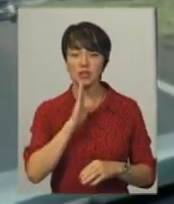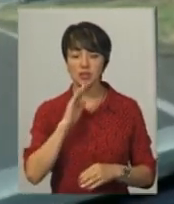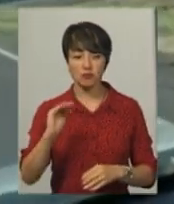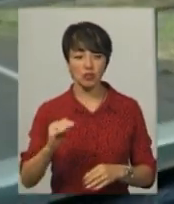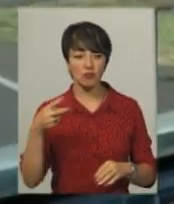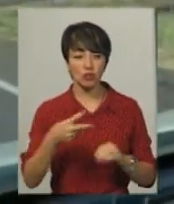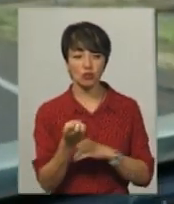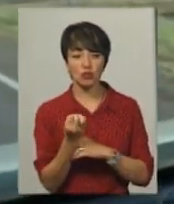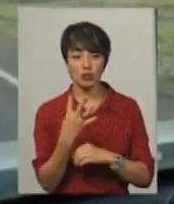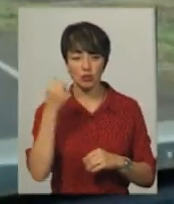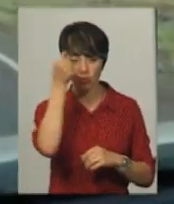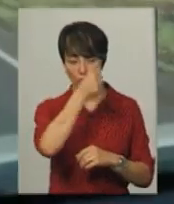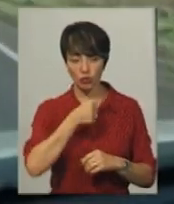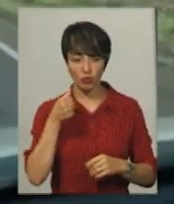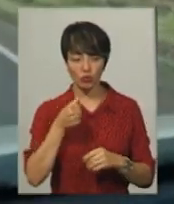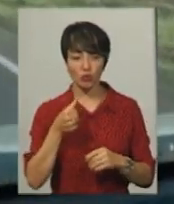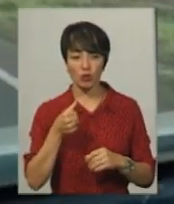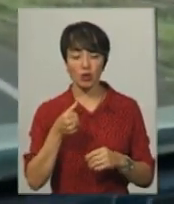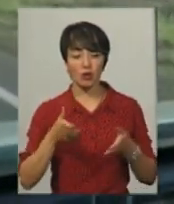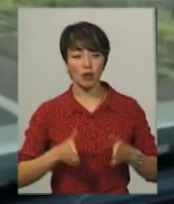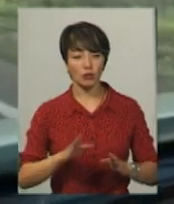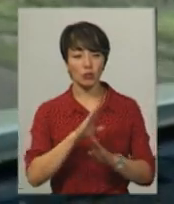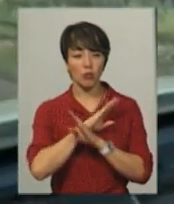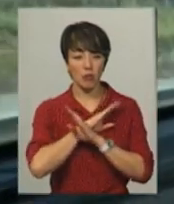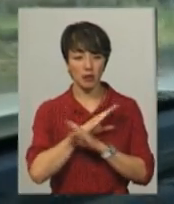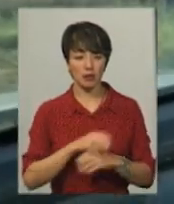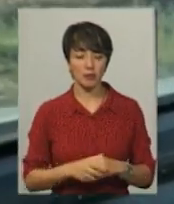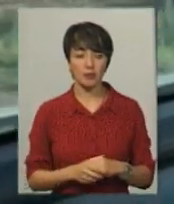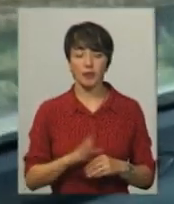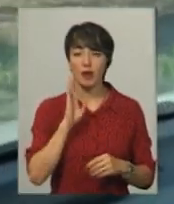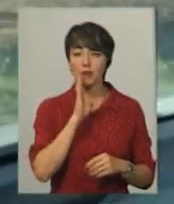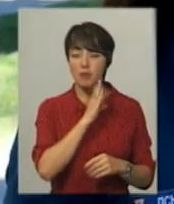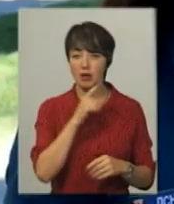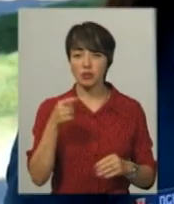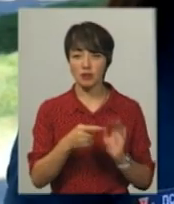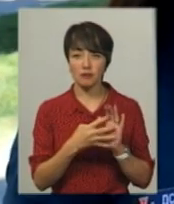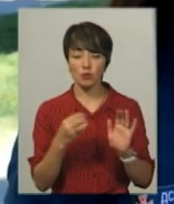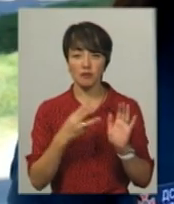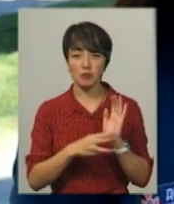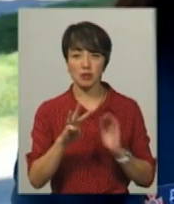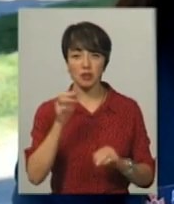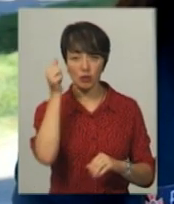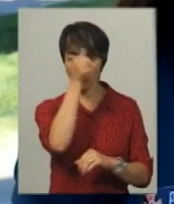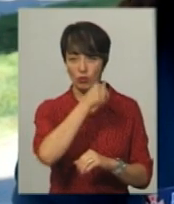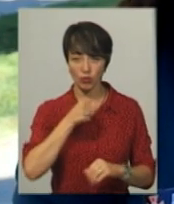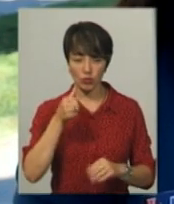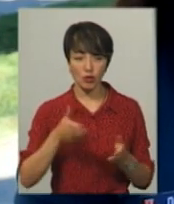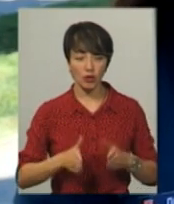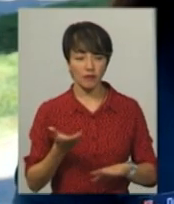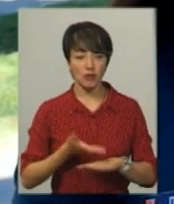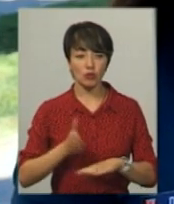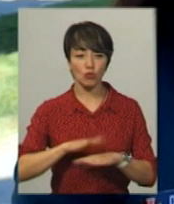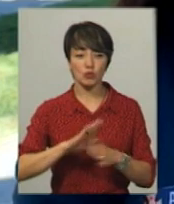дівчинка 2014 року народження померли. Мати 1983 року народження у